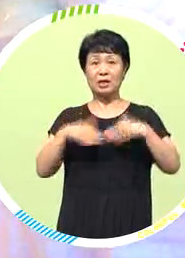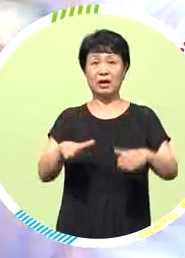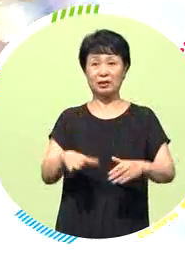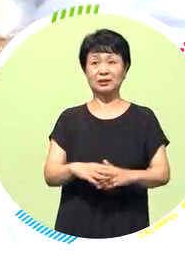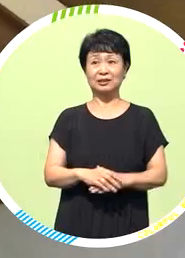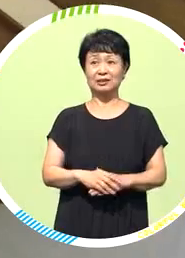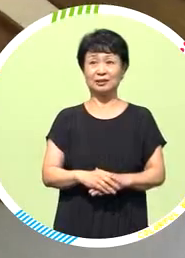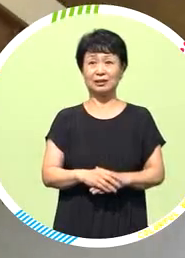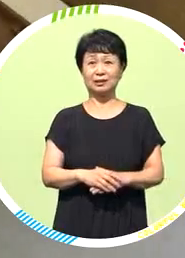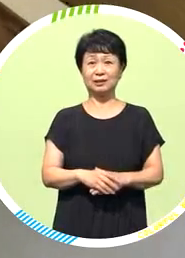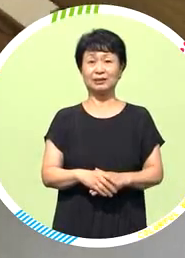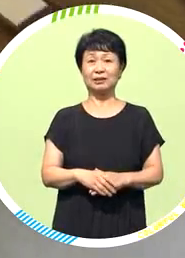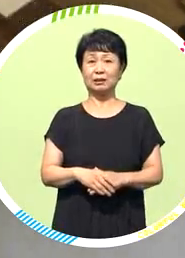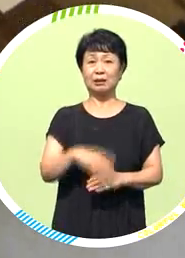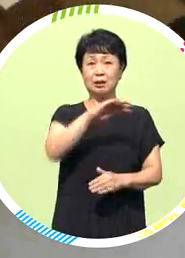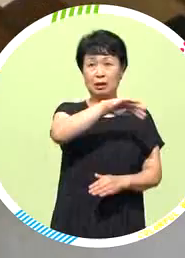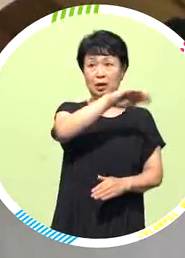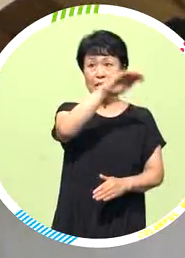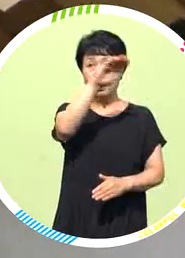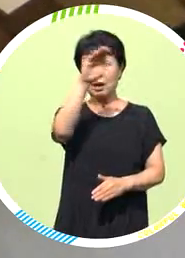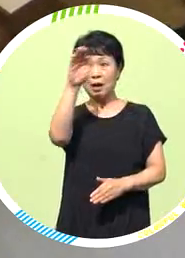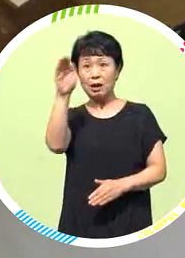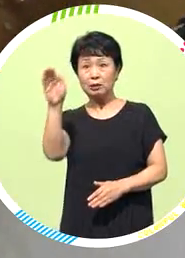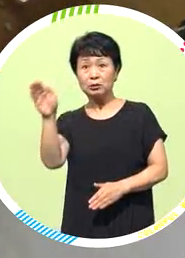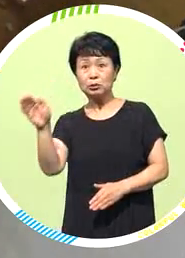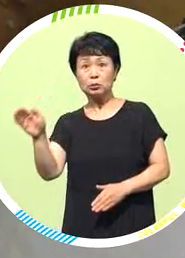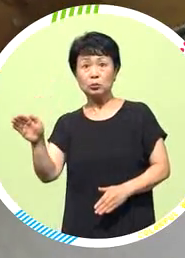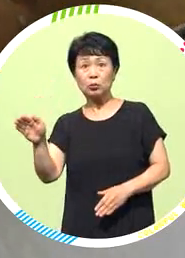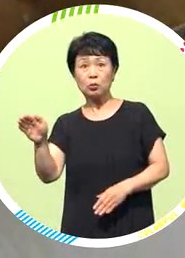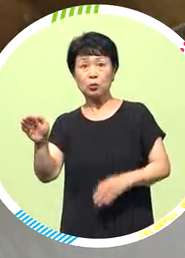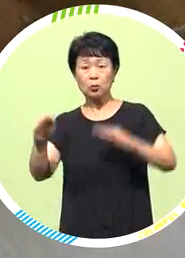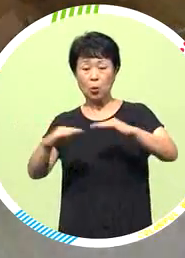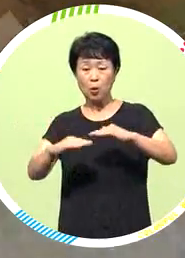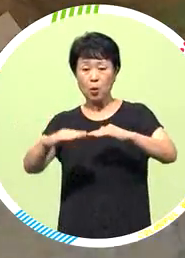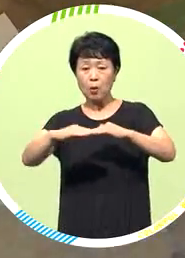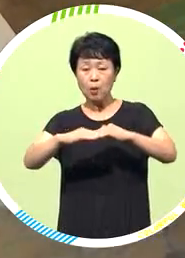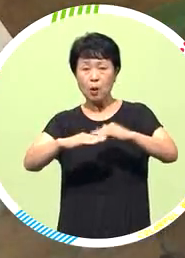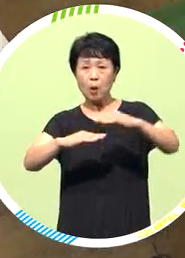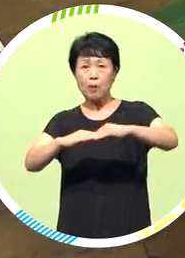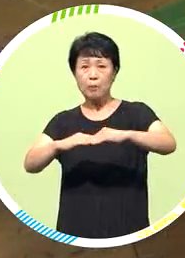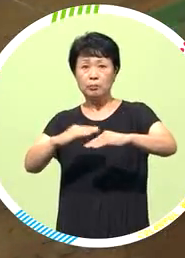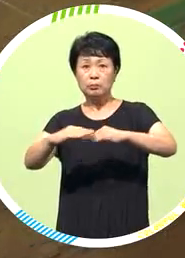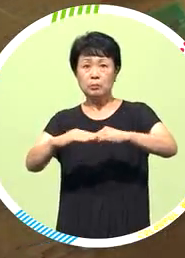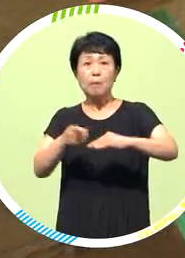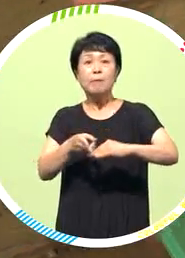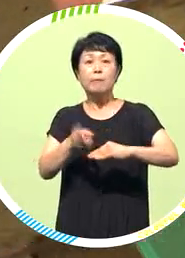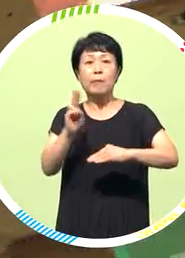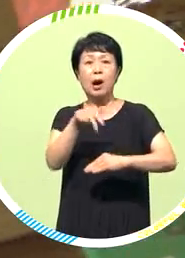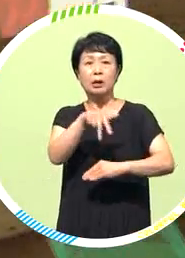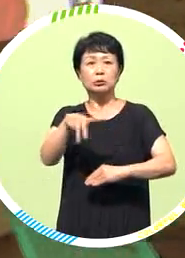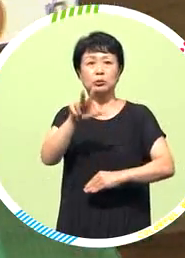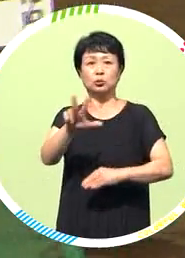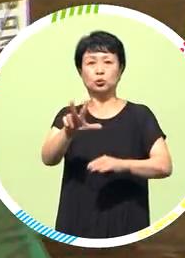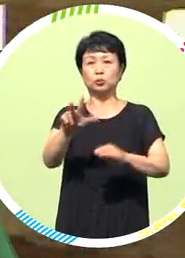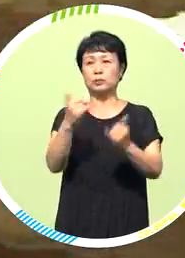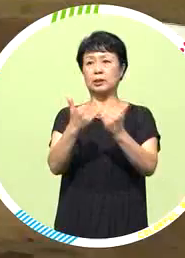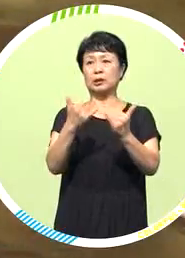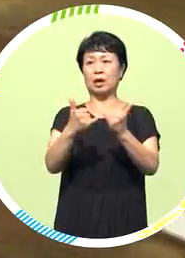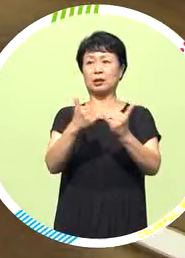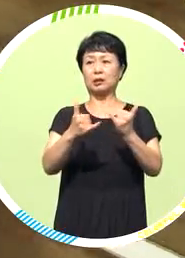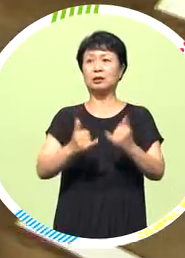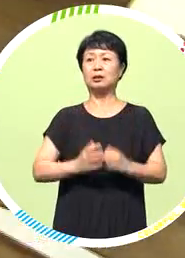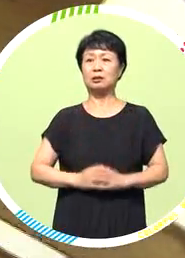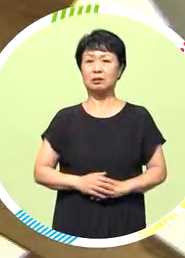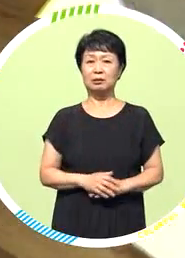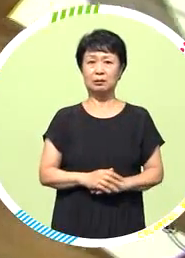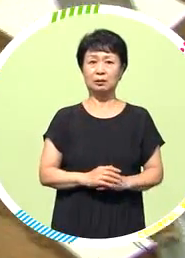ズルですね。 アーチのところもこうパズルみたいにして そうですね、 ですよね、 はい、 どうやって止まってるんだ